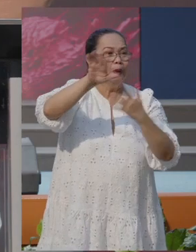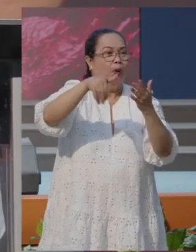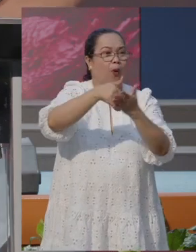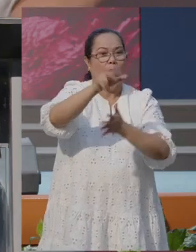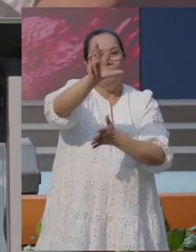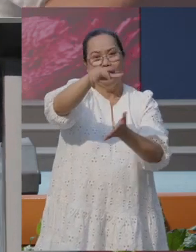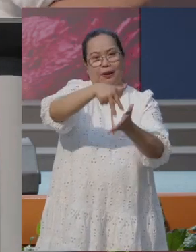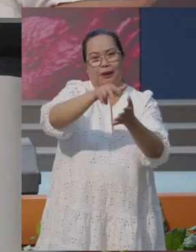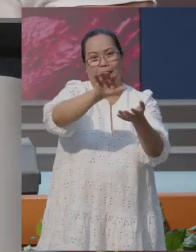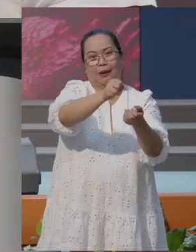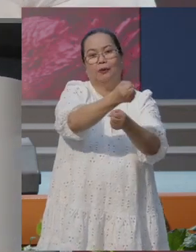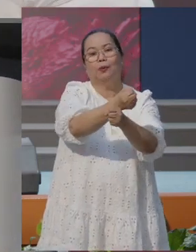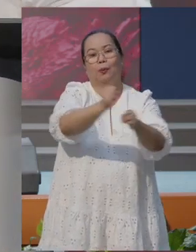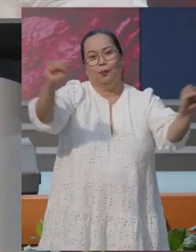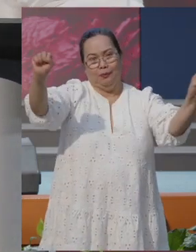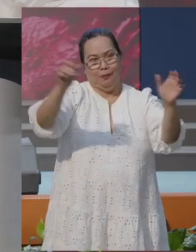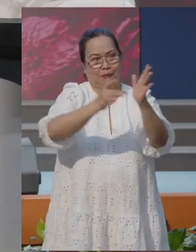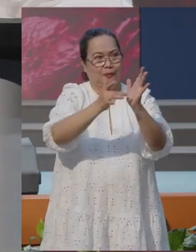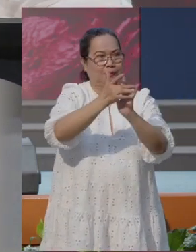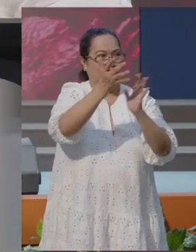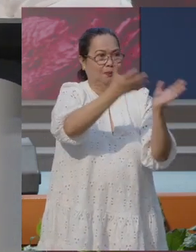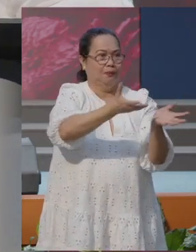kanila, niligtas niya.